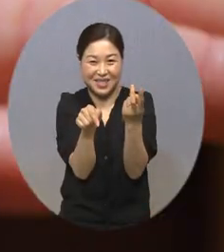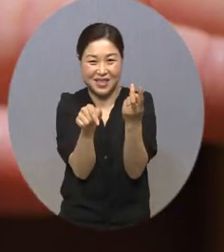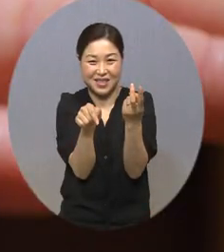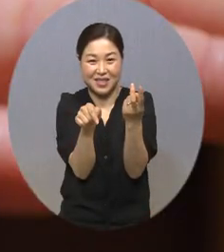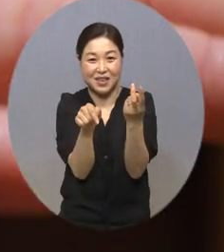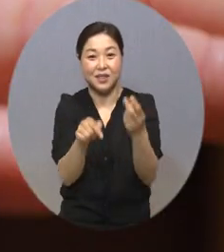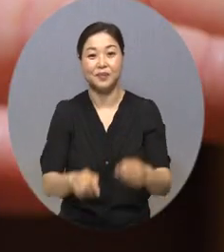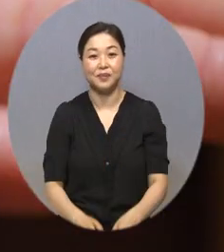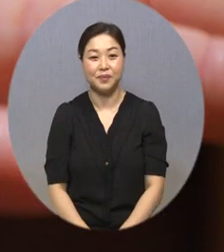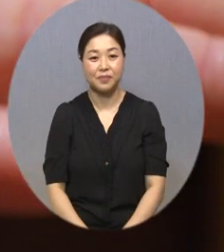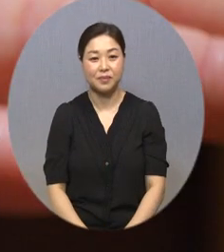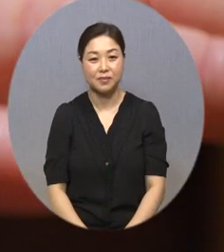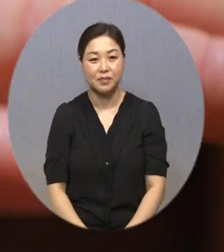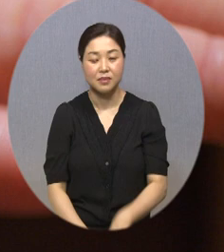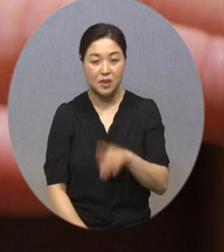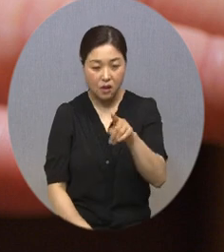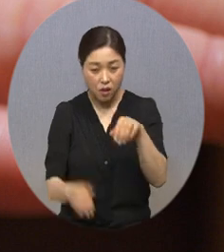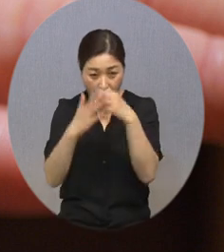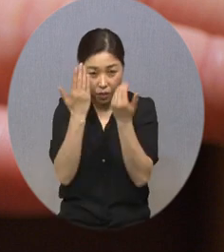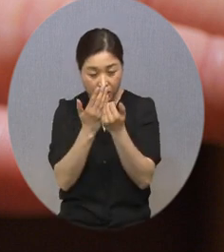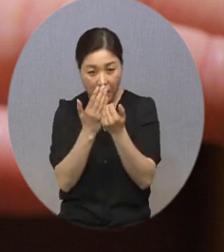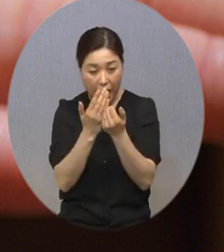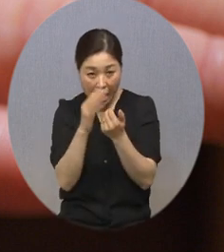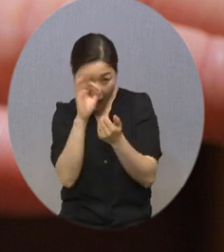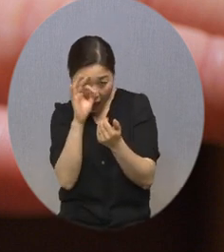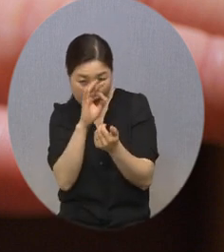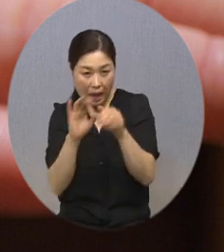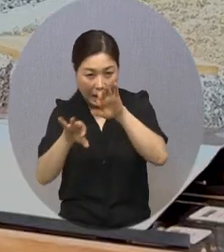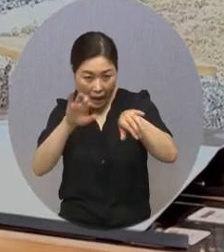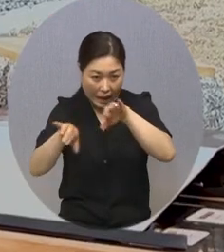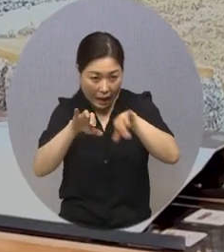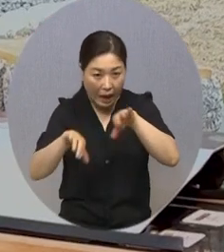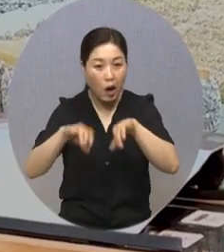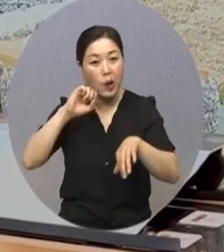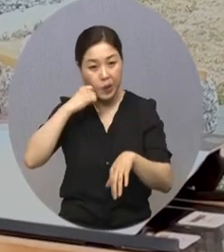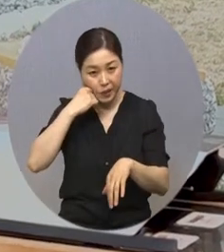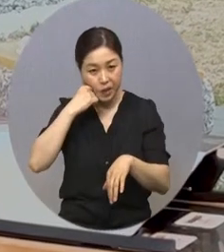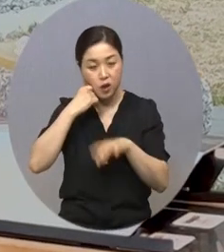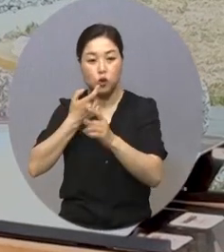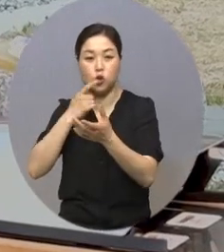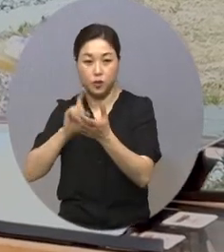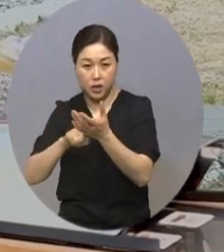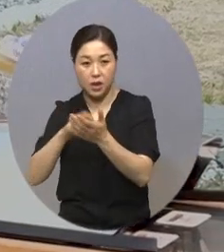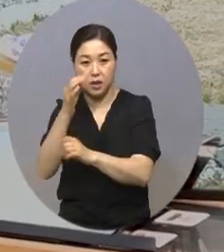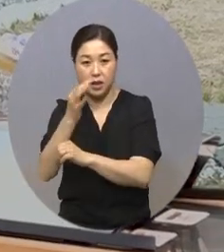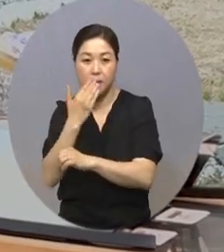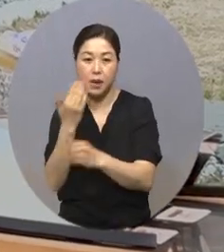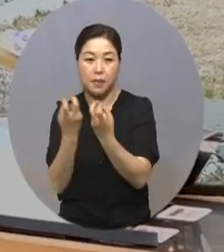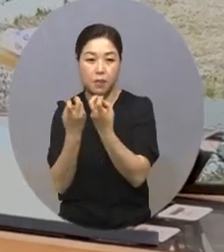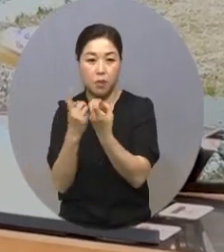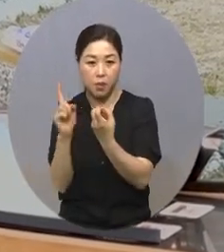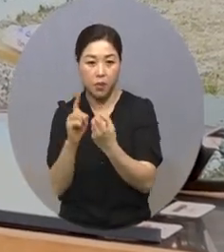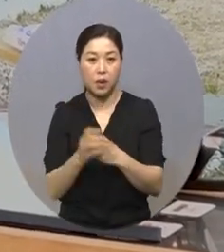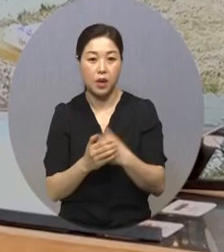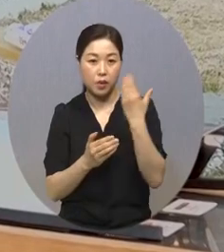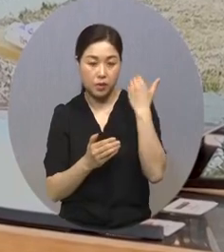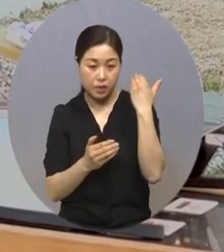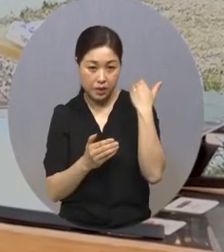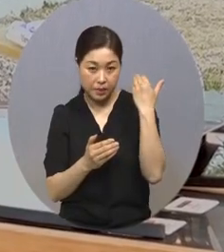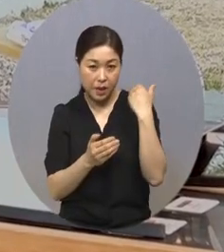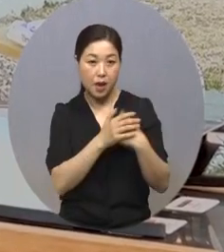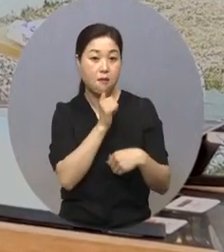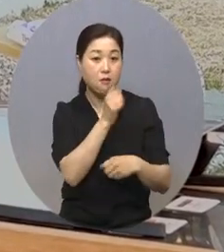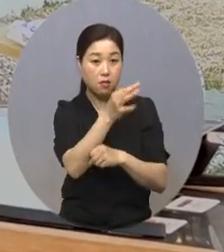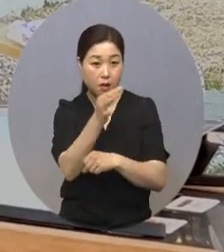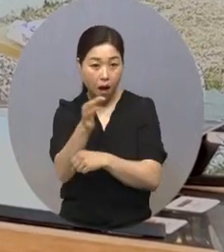우리가 1 2 그걸 다 찾기가 힘든 4 수원대 쉽게 구입할 수 있는 방법은 요지 팬은 생각으로 범위가 굉장히